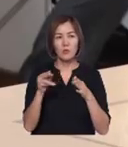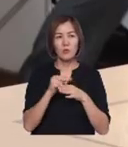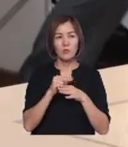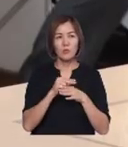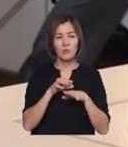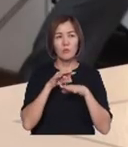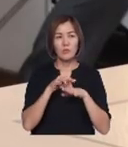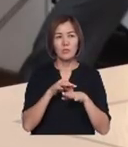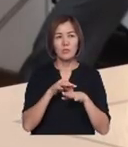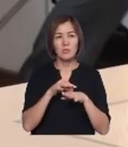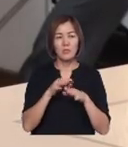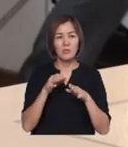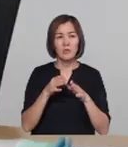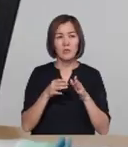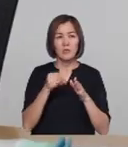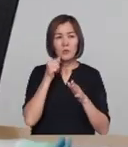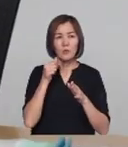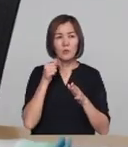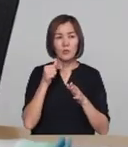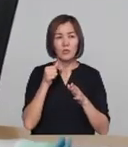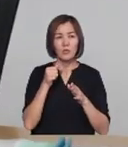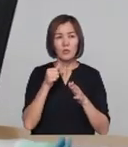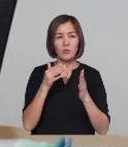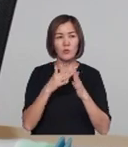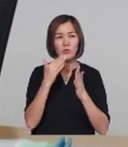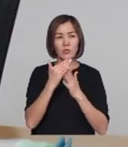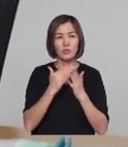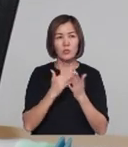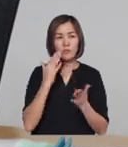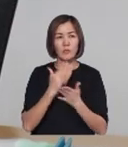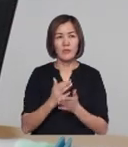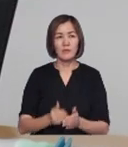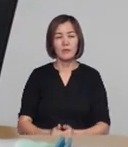ремонтын жасайсың, Айнагүлдің үйін өткенде бар, бірнеше адамның үйінің ішінде осы кісінің үйі бар.